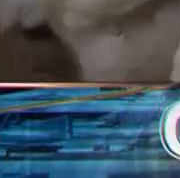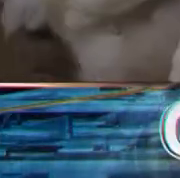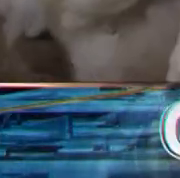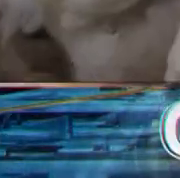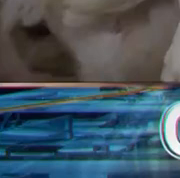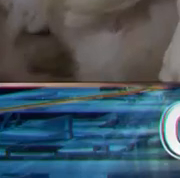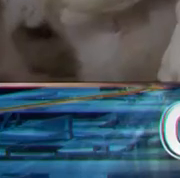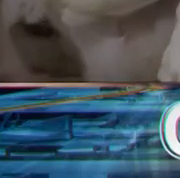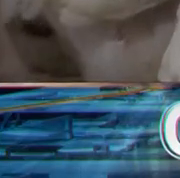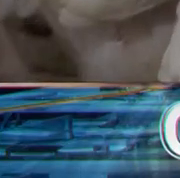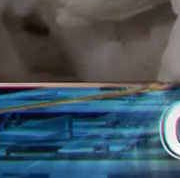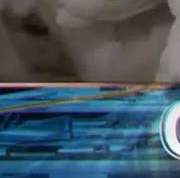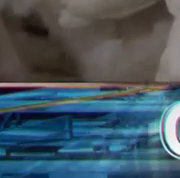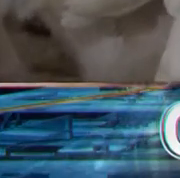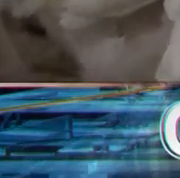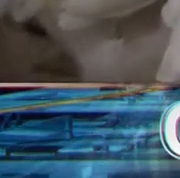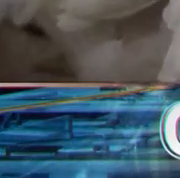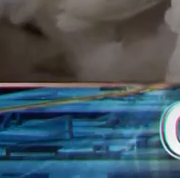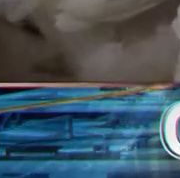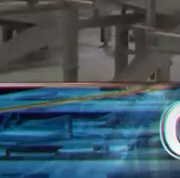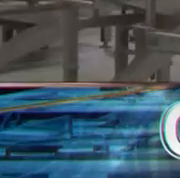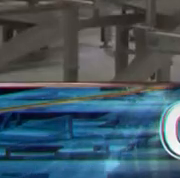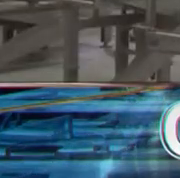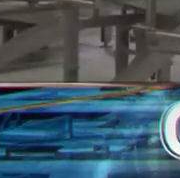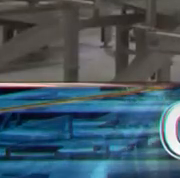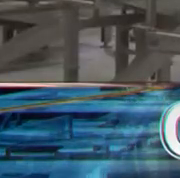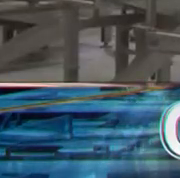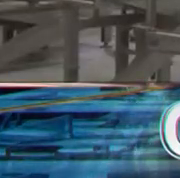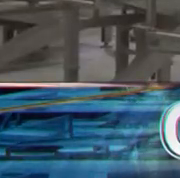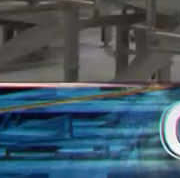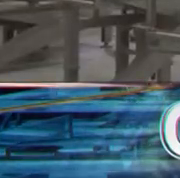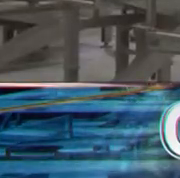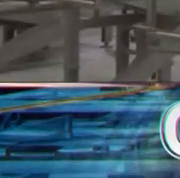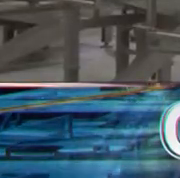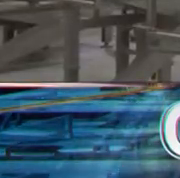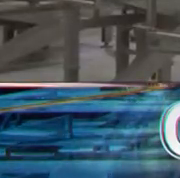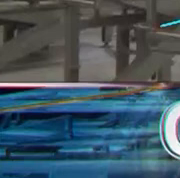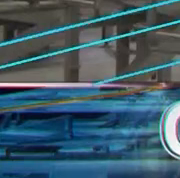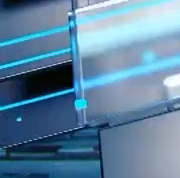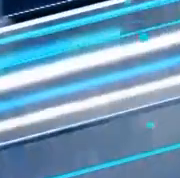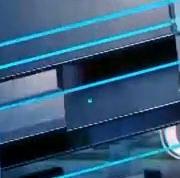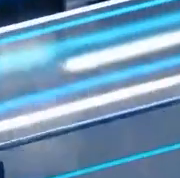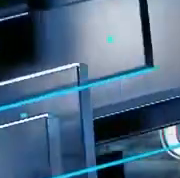Сделано в Казахстане. Один из крупнейших производственных проектов начал работу в Уйгурском районе.